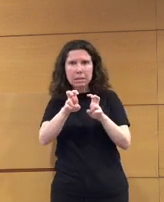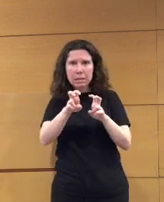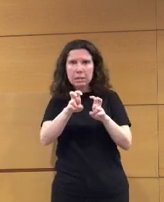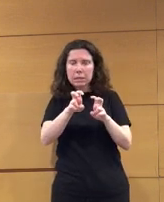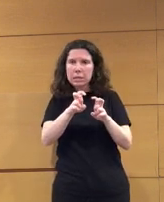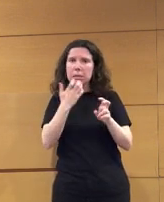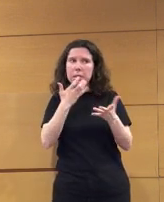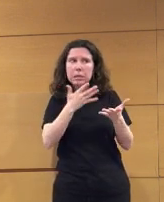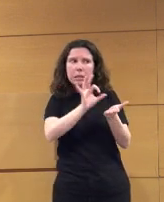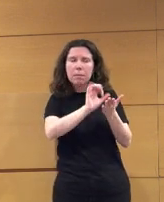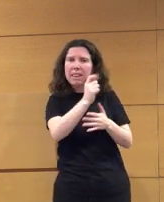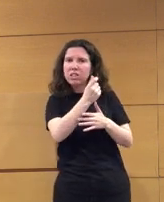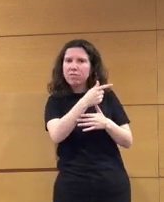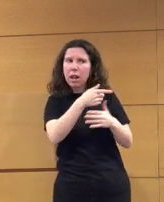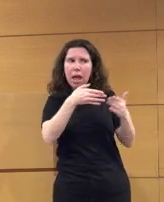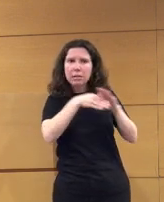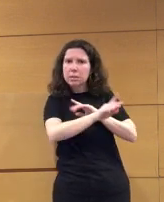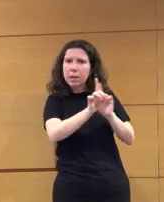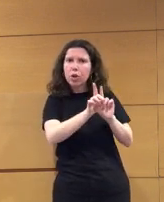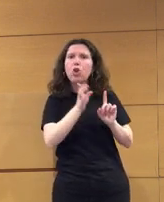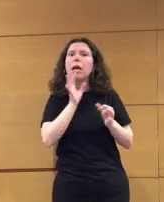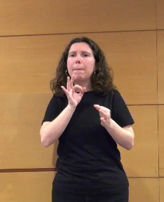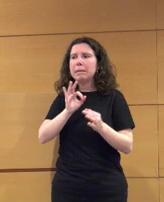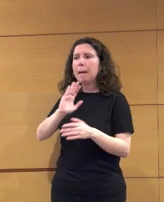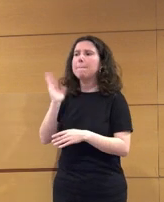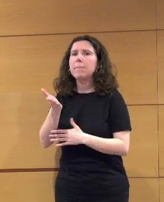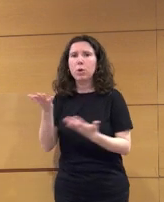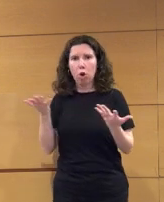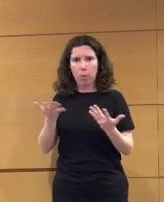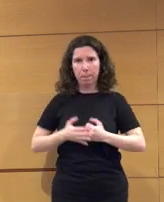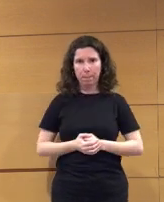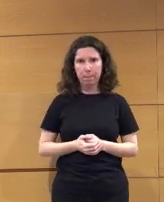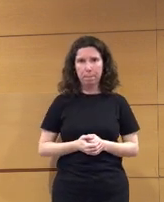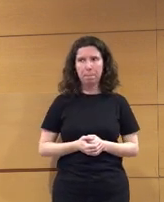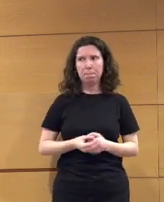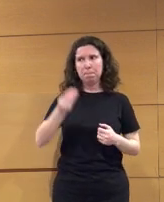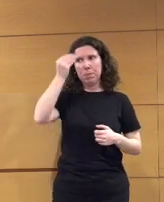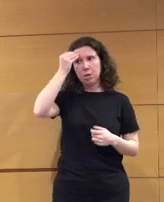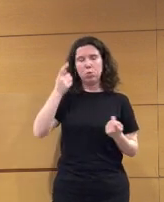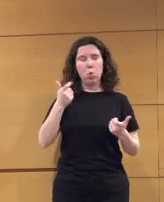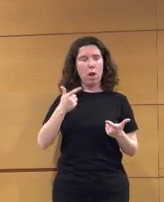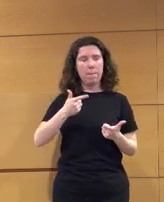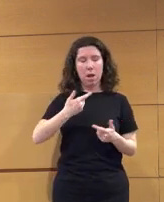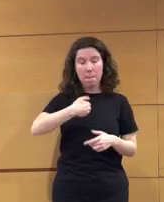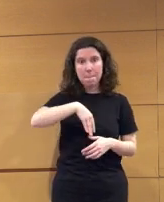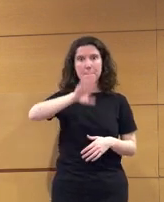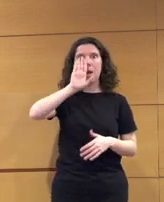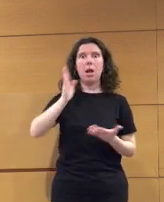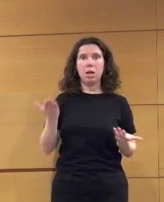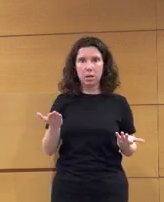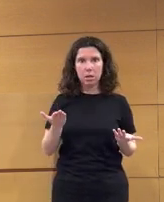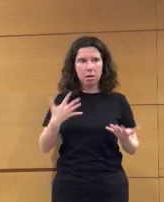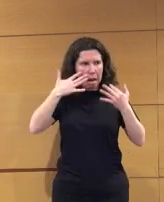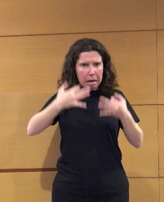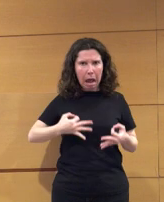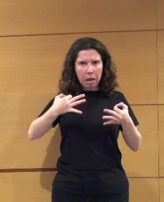els serveis digitals, les webs. Crec que va ser com un bany d'aigua freda per tots veure la realitat davant